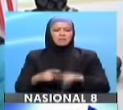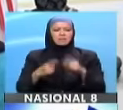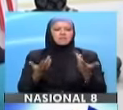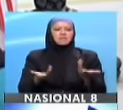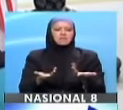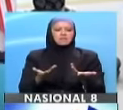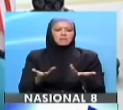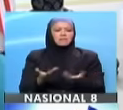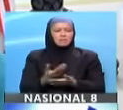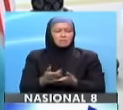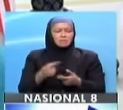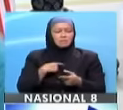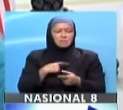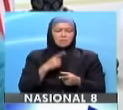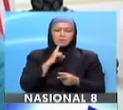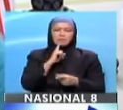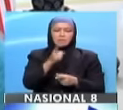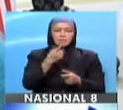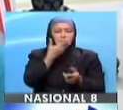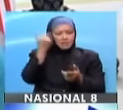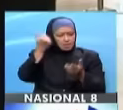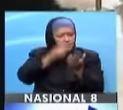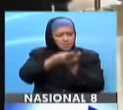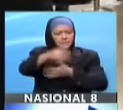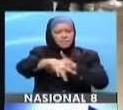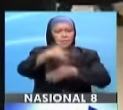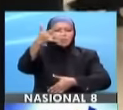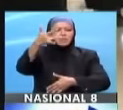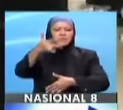boleh mungkin beli awal lah.